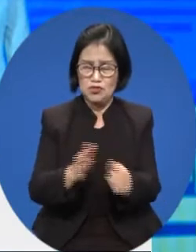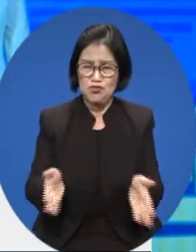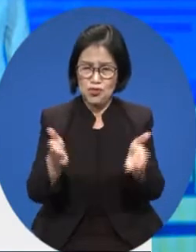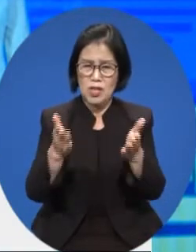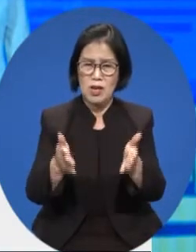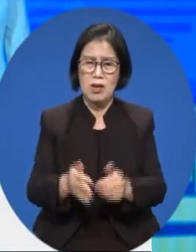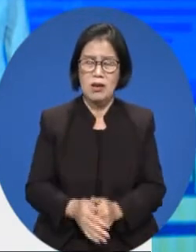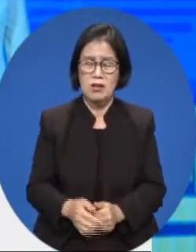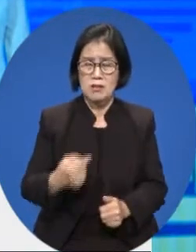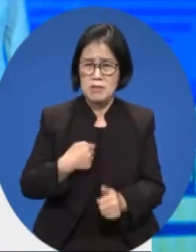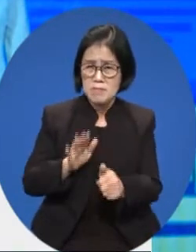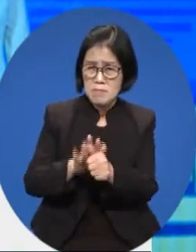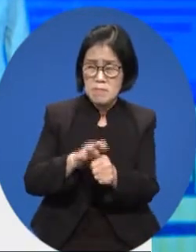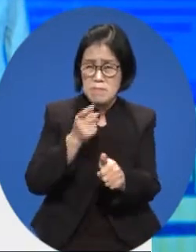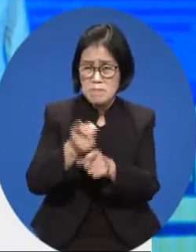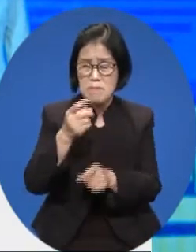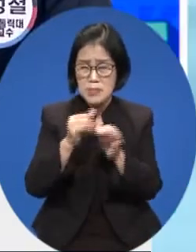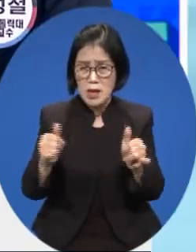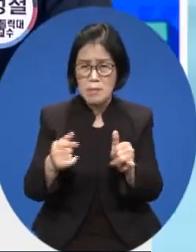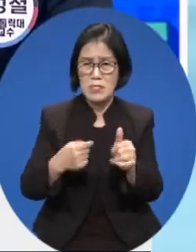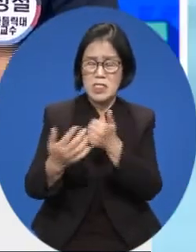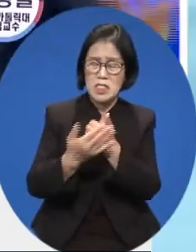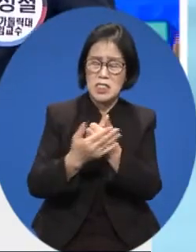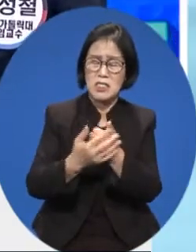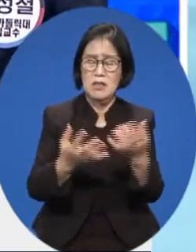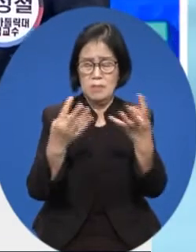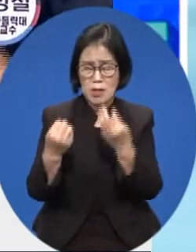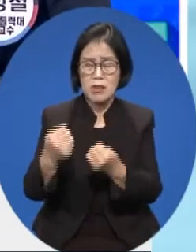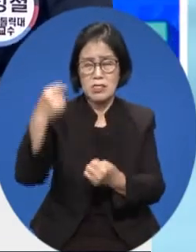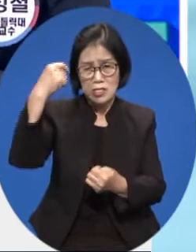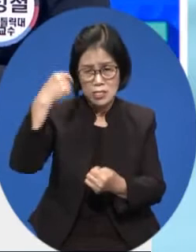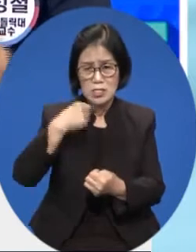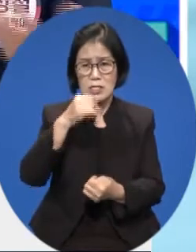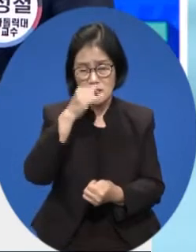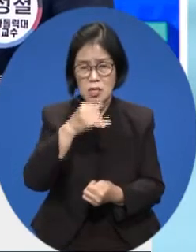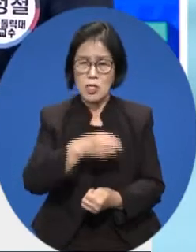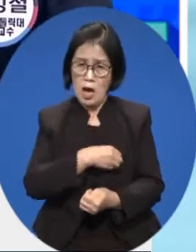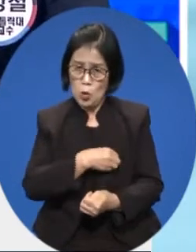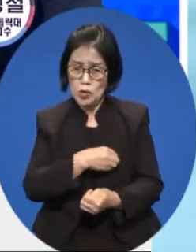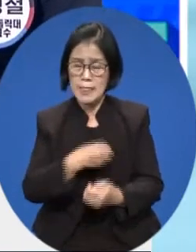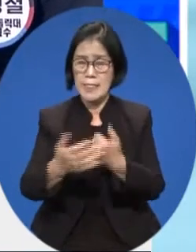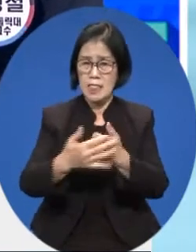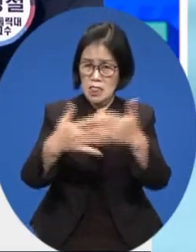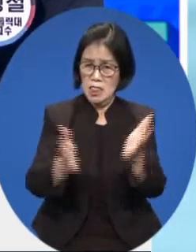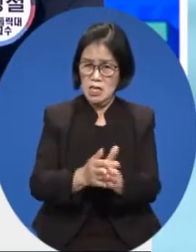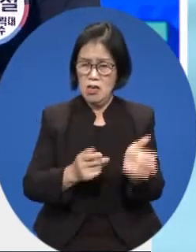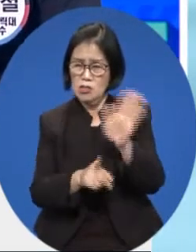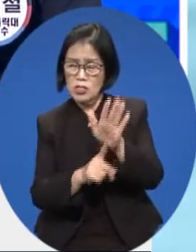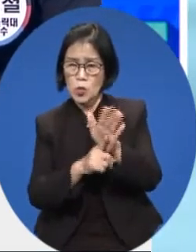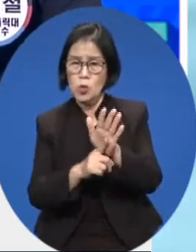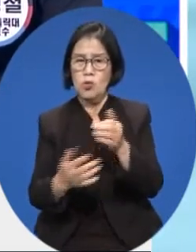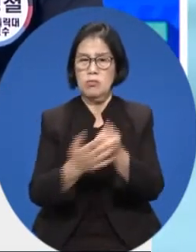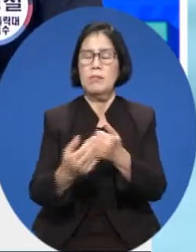이게 후 보니까 다 를 지지하는 분들이 많아지고 있어 라는 이미지를 당원들이 나 지지층 f 될 수가 있거든요 그렇다면